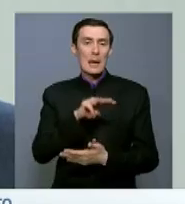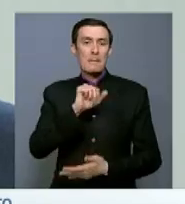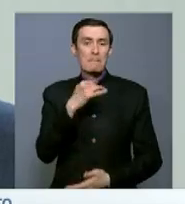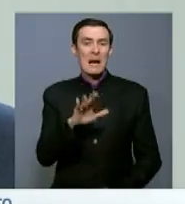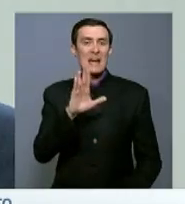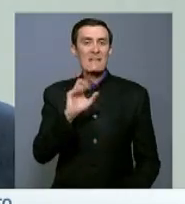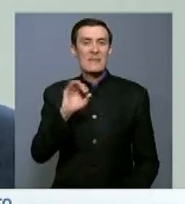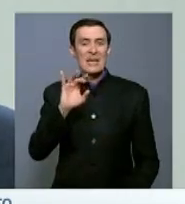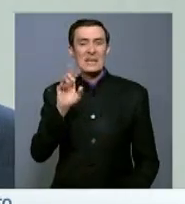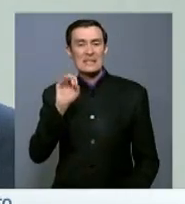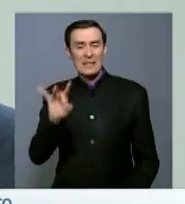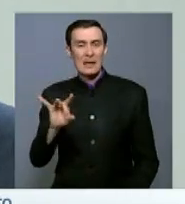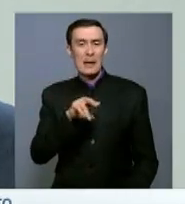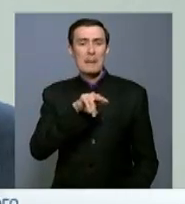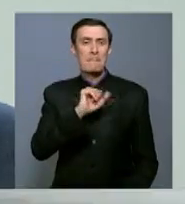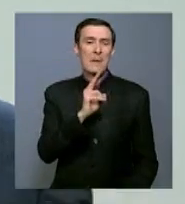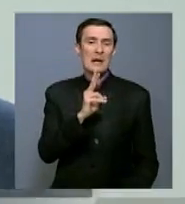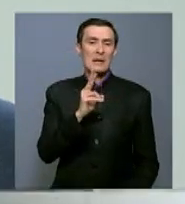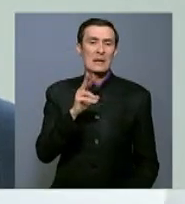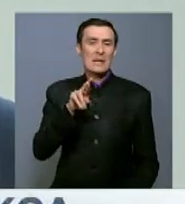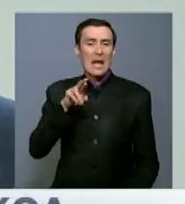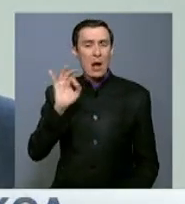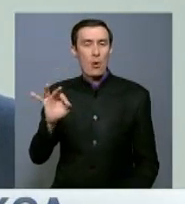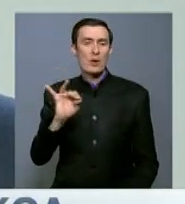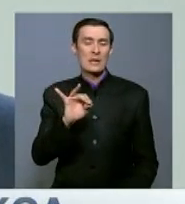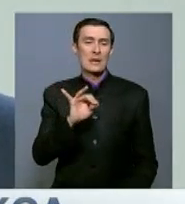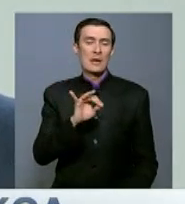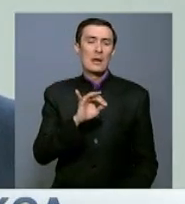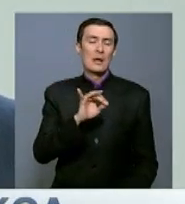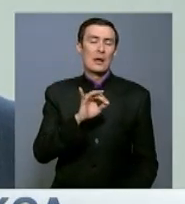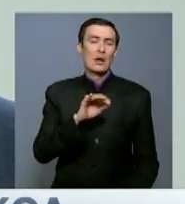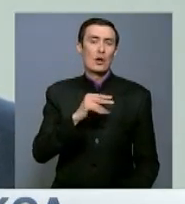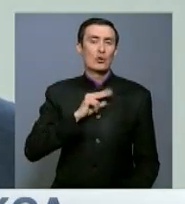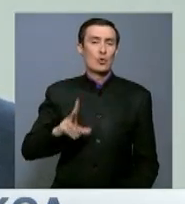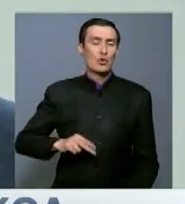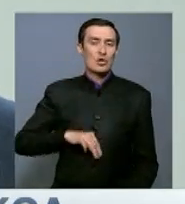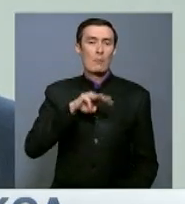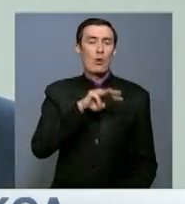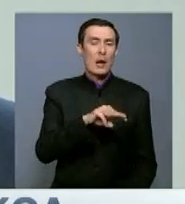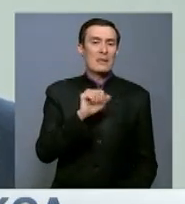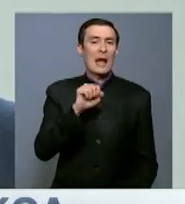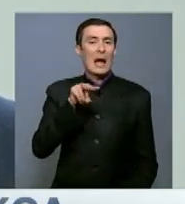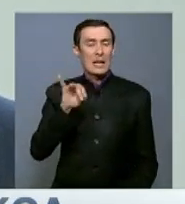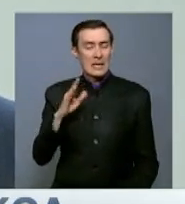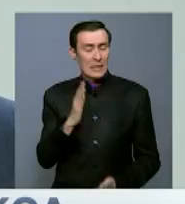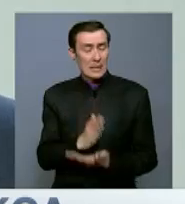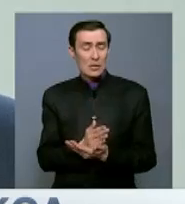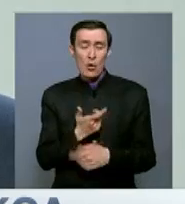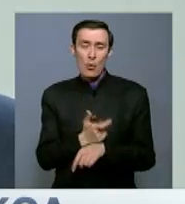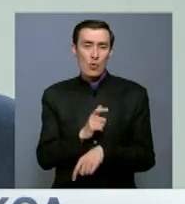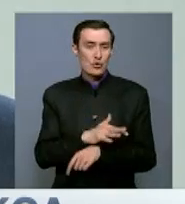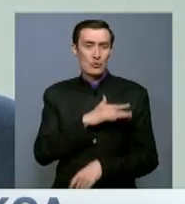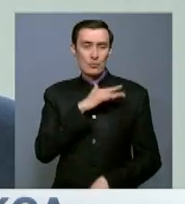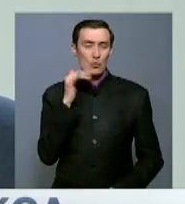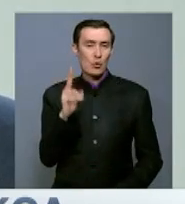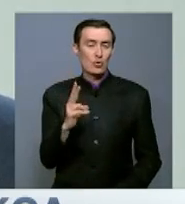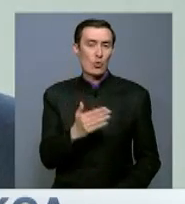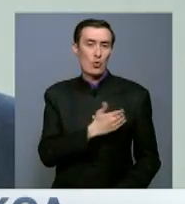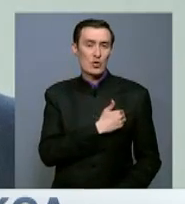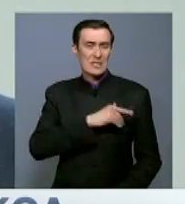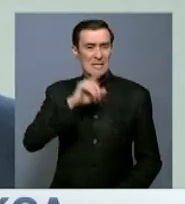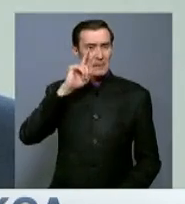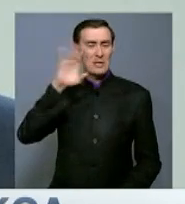и Пакьяо, и Майк Тайсон, и дочка Мухаммеда Али, Лейла Али. Очень широкий круг